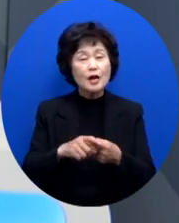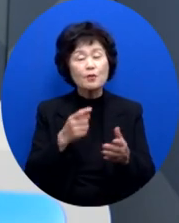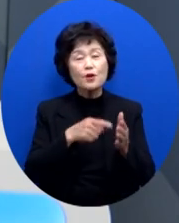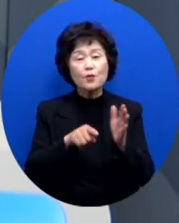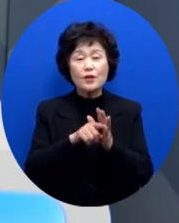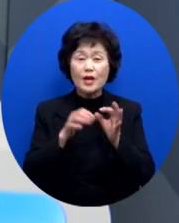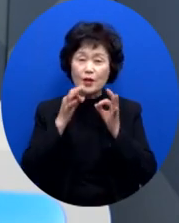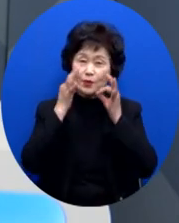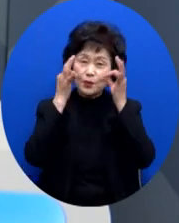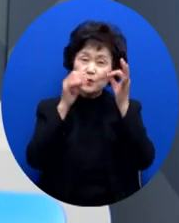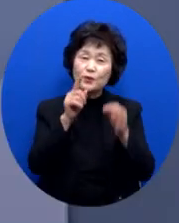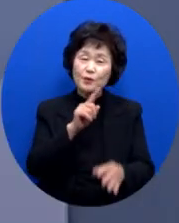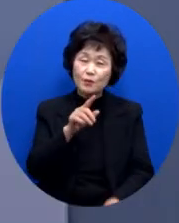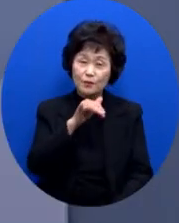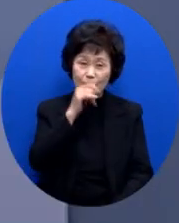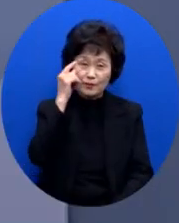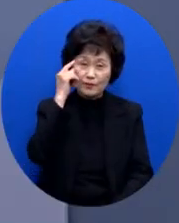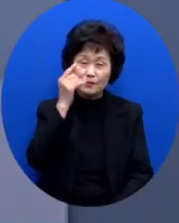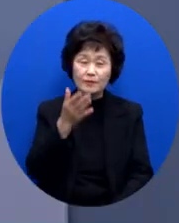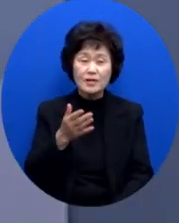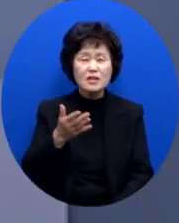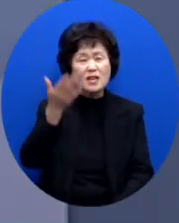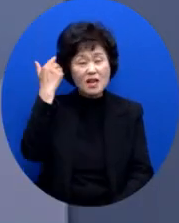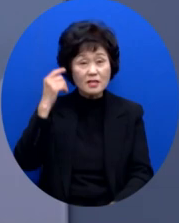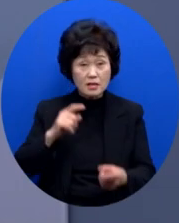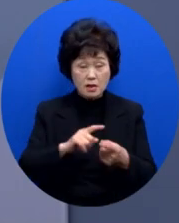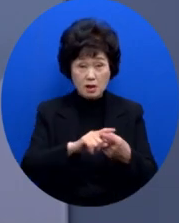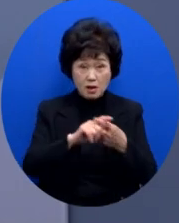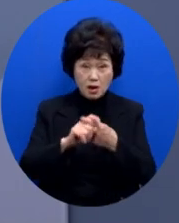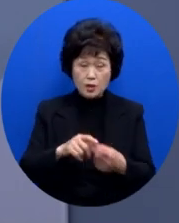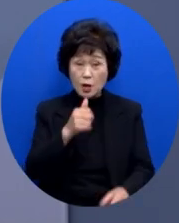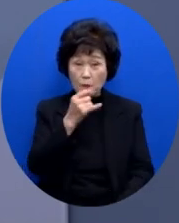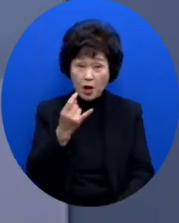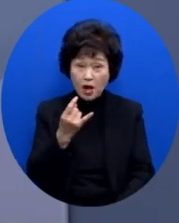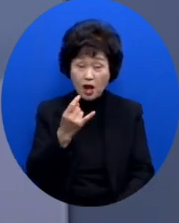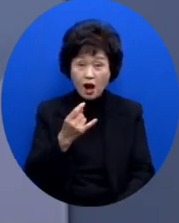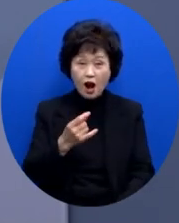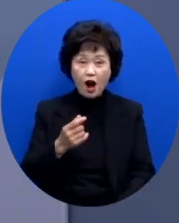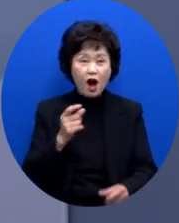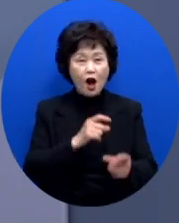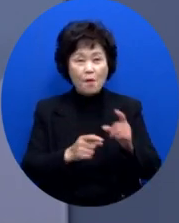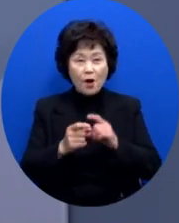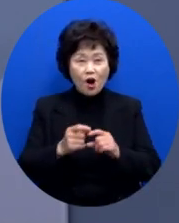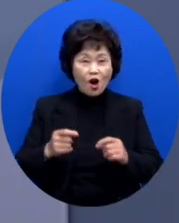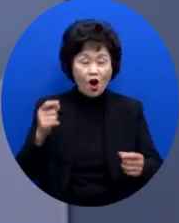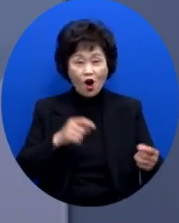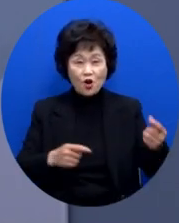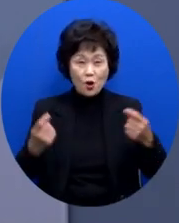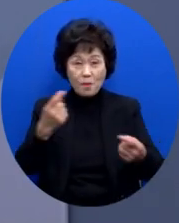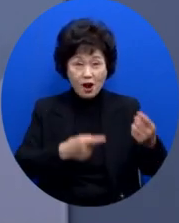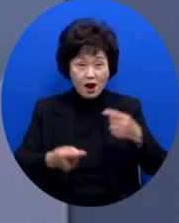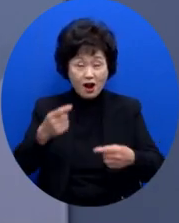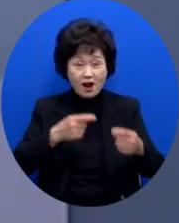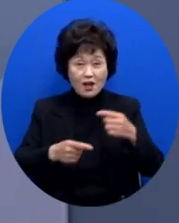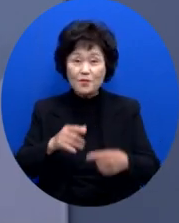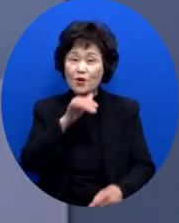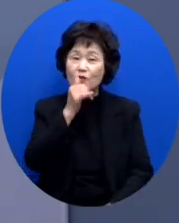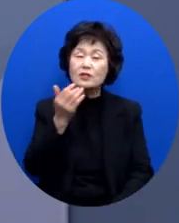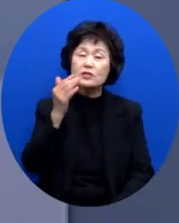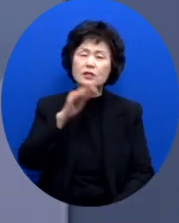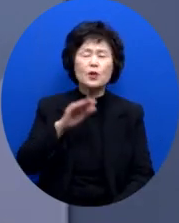네. 예전에는 연합회 그러면은 막 서로 들어와서 하려고 그러고 또 인원도 많이 했었는데,